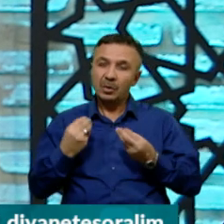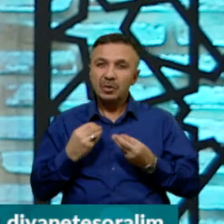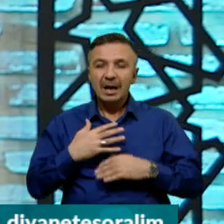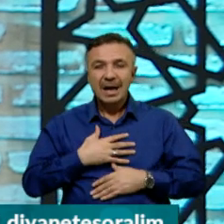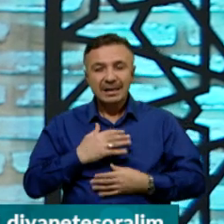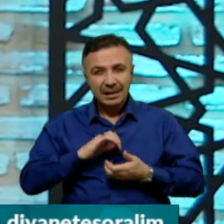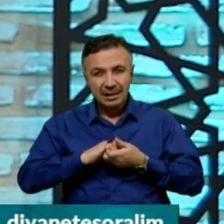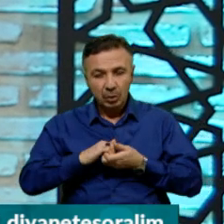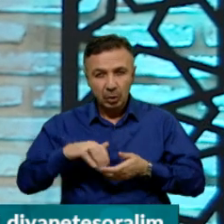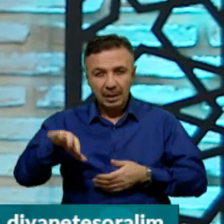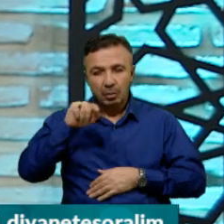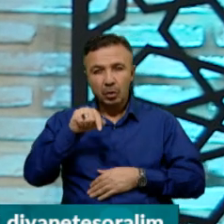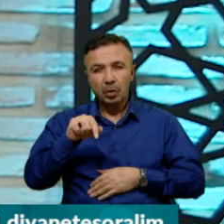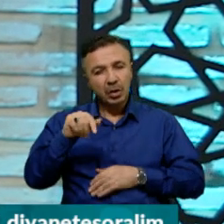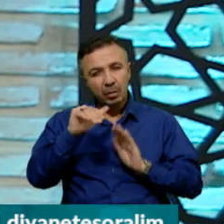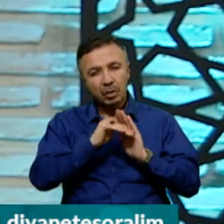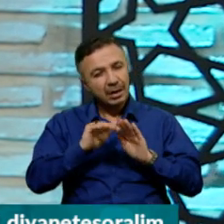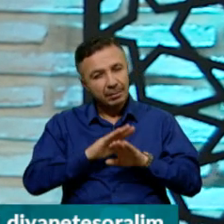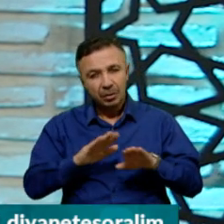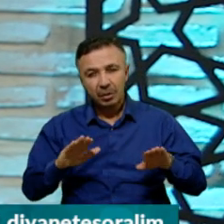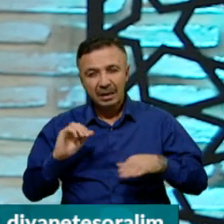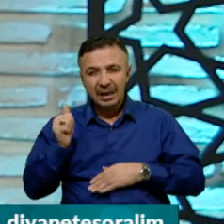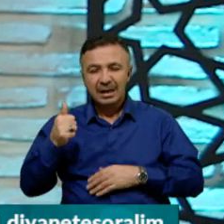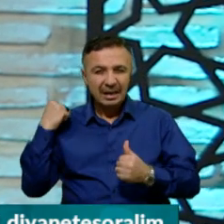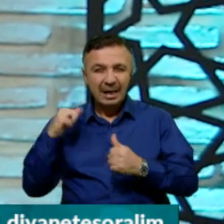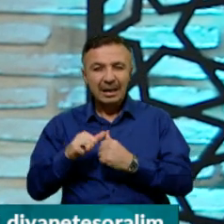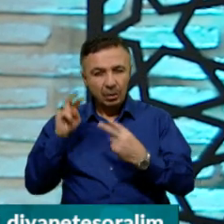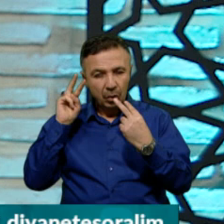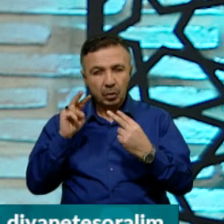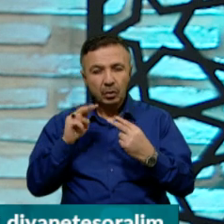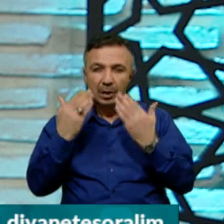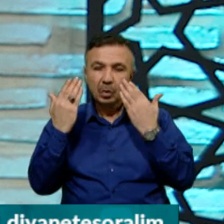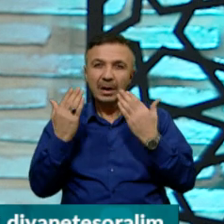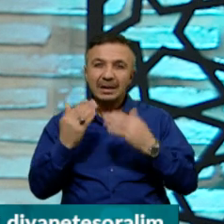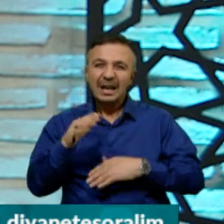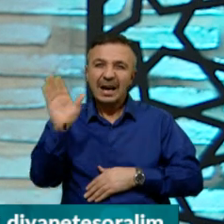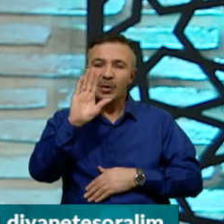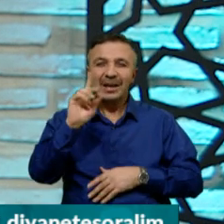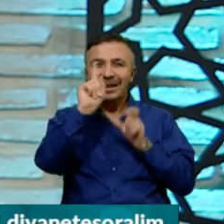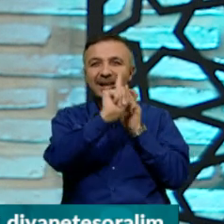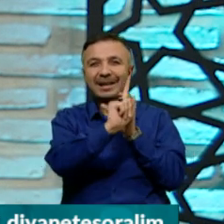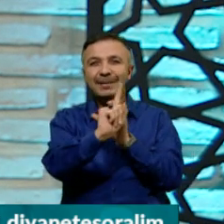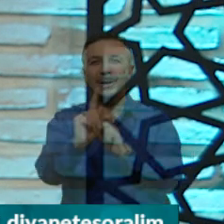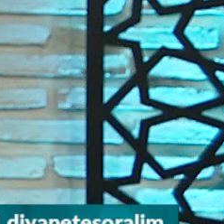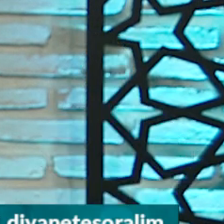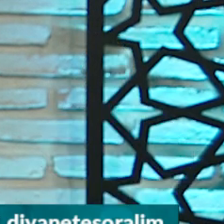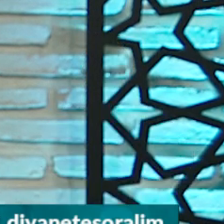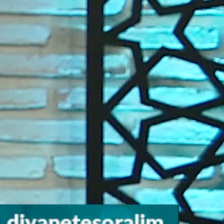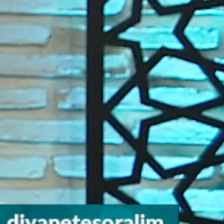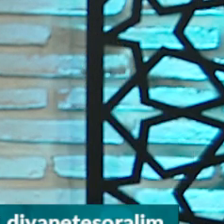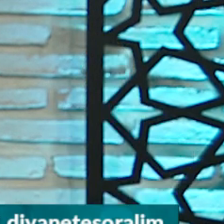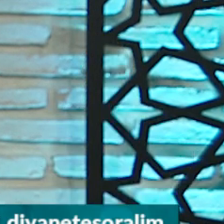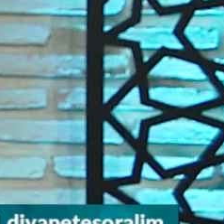aziz dostlar bugünlük Biz ayrılan surenin Sonuna Geldik Yarın tekrar görüşmek ümidi ve duasıyla hoşça kalın Allah'a emanet olun